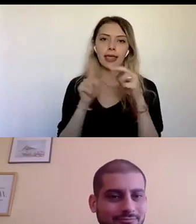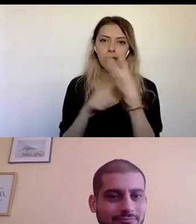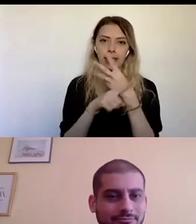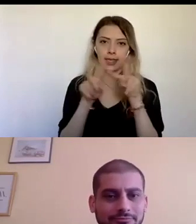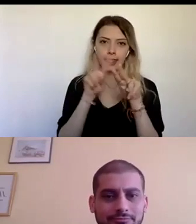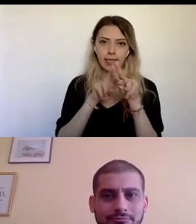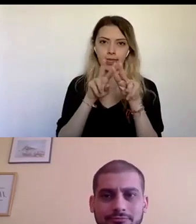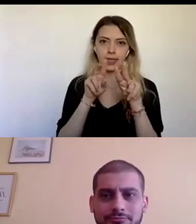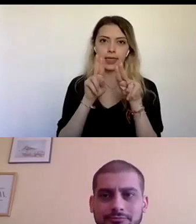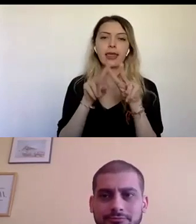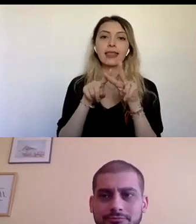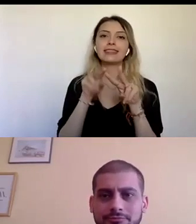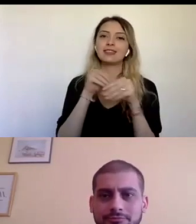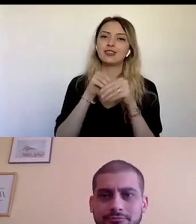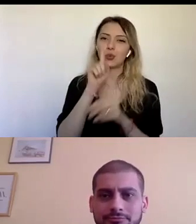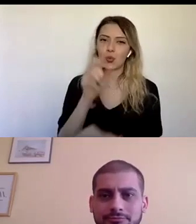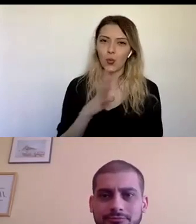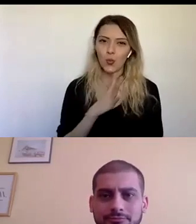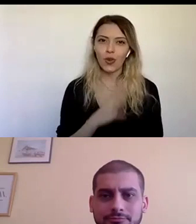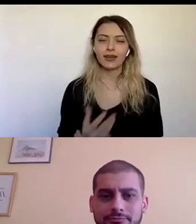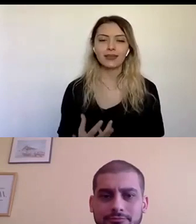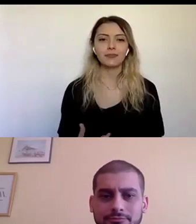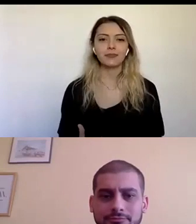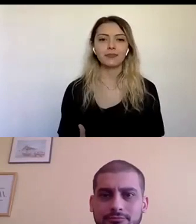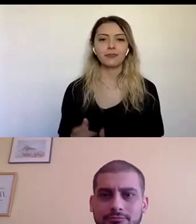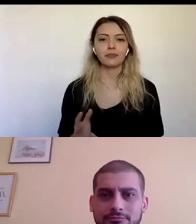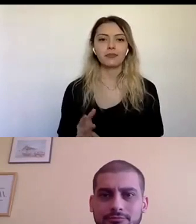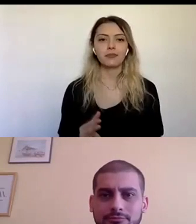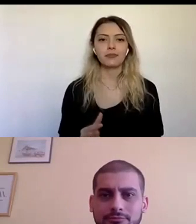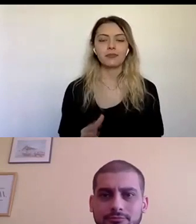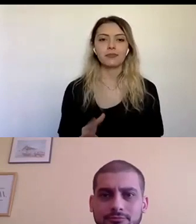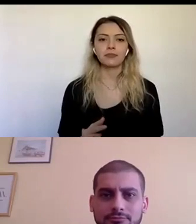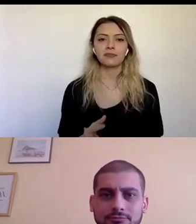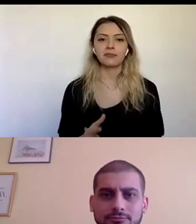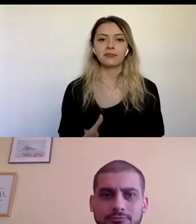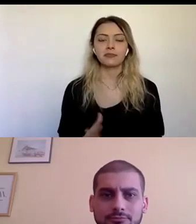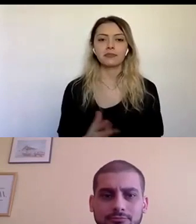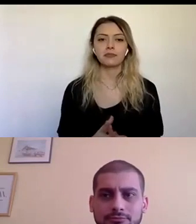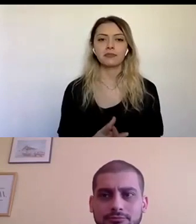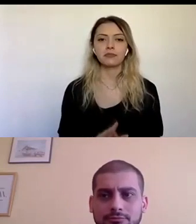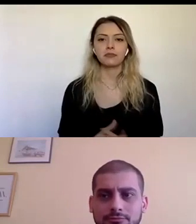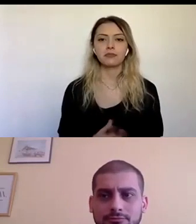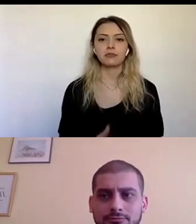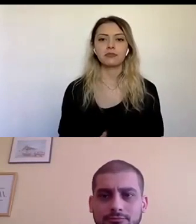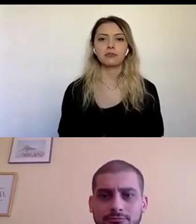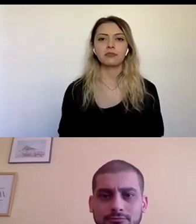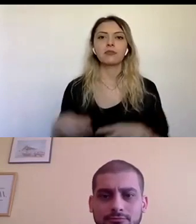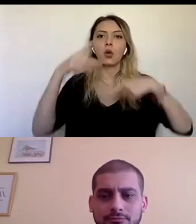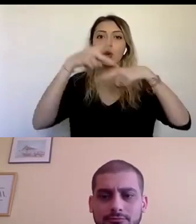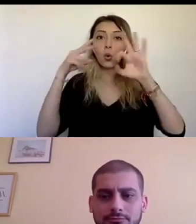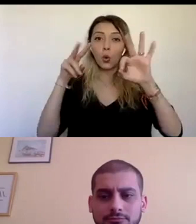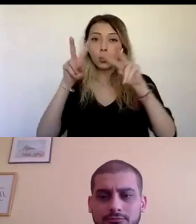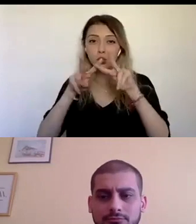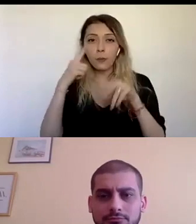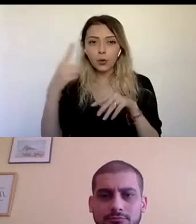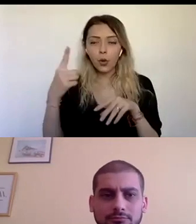ileteyim. Hoş geldin Selen bu arada. Zoom'dan eş zamanlı hem Facebook hem YouTube canlı yayın bağlantısı yapabiliyor muyuz?